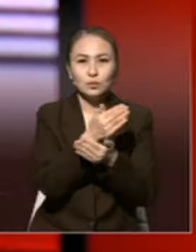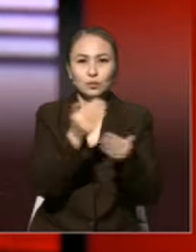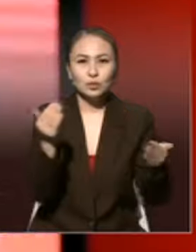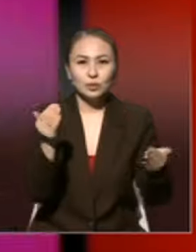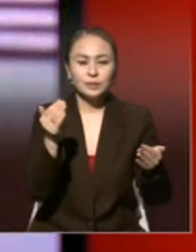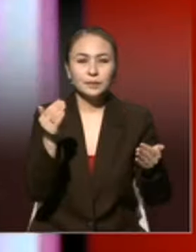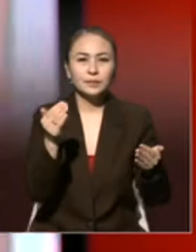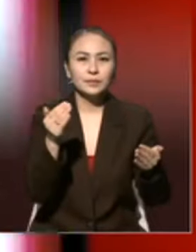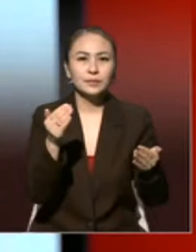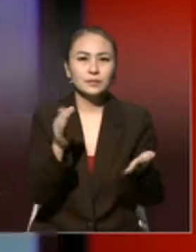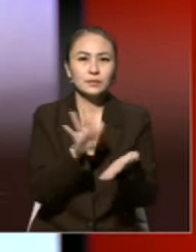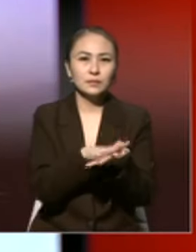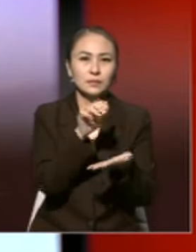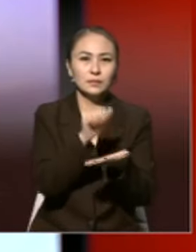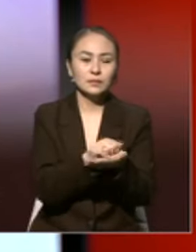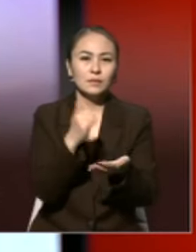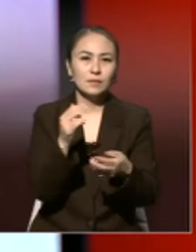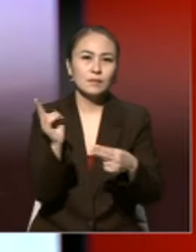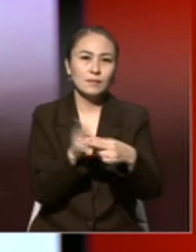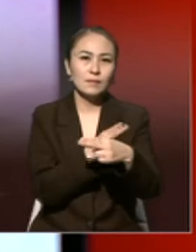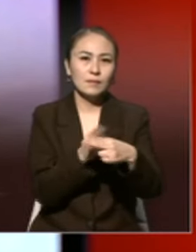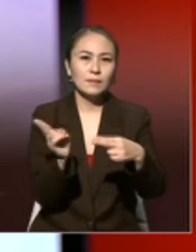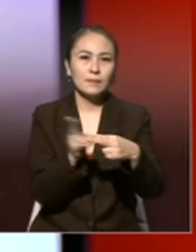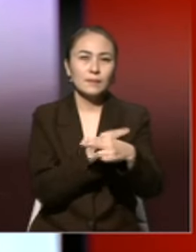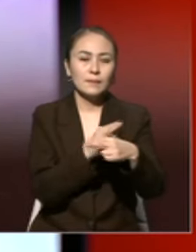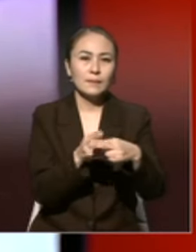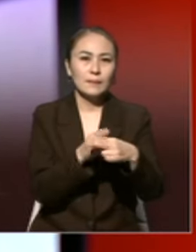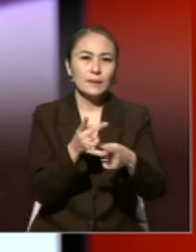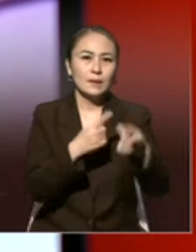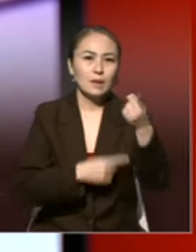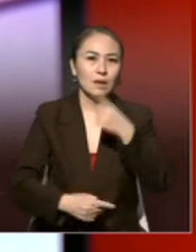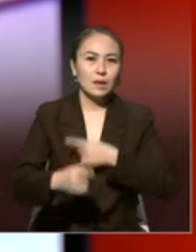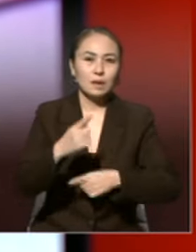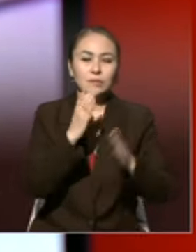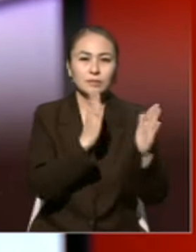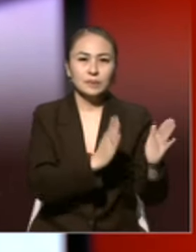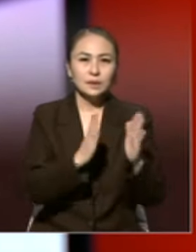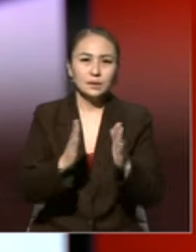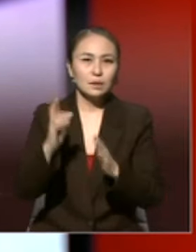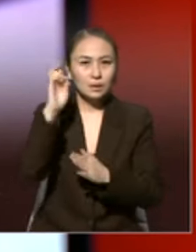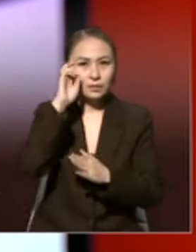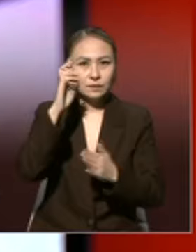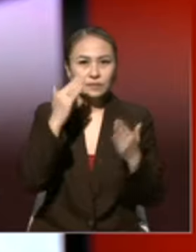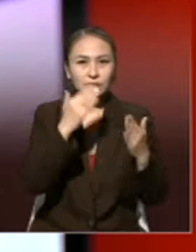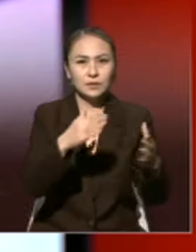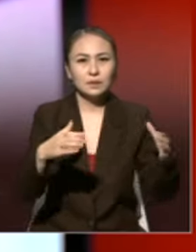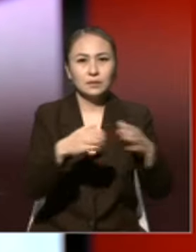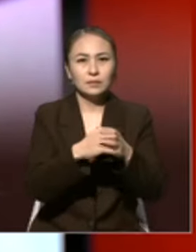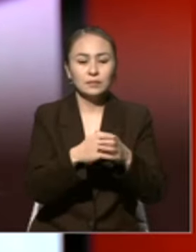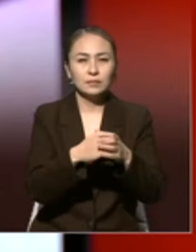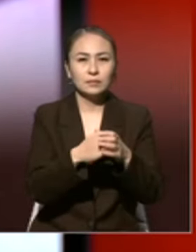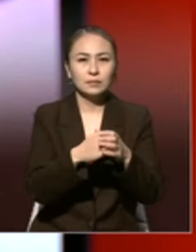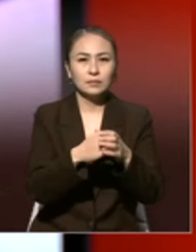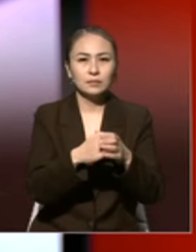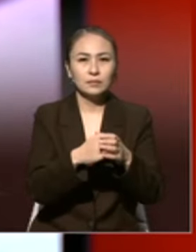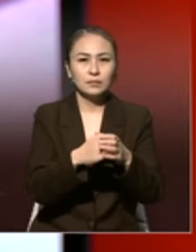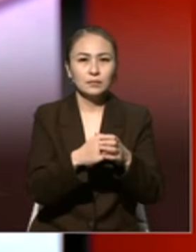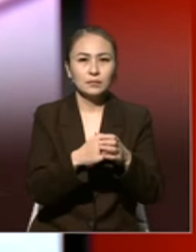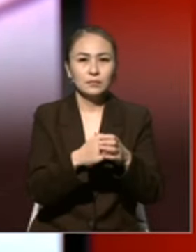енді соның салдарымен күресетін, соны қалпына келтіретін мемлекеттік орган болып есептеледі. Бұл